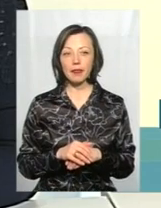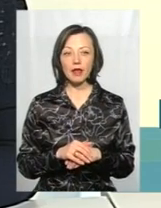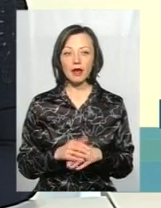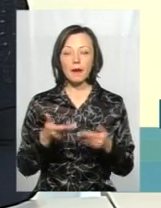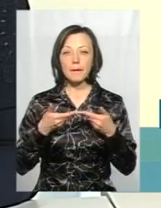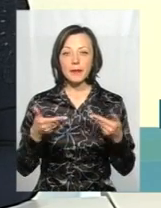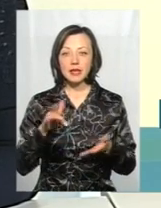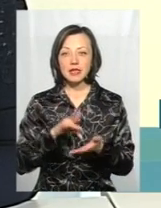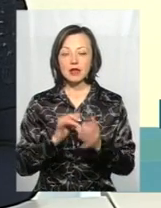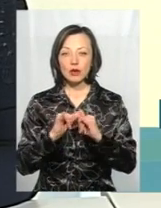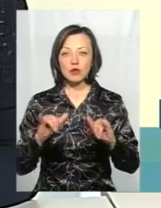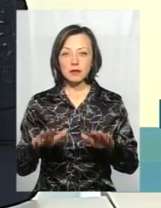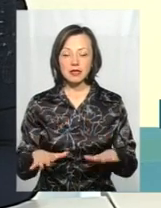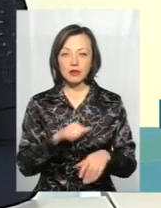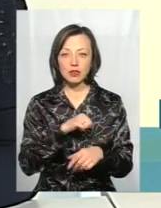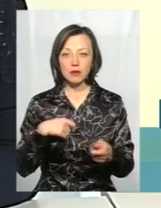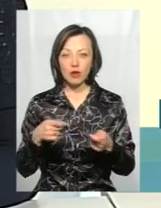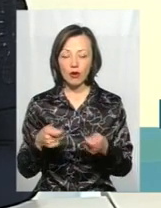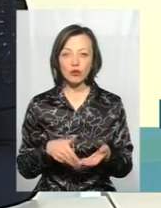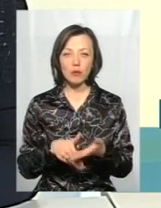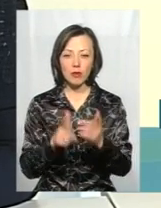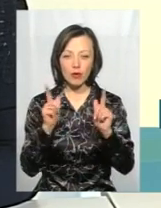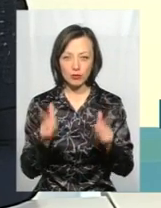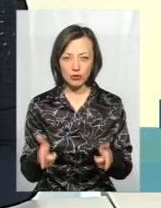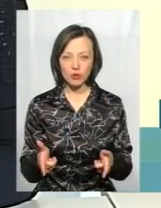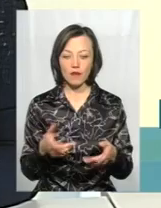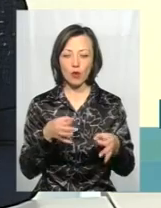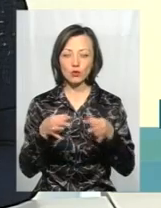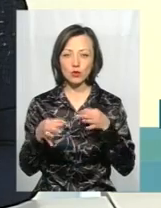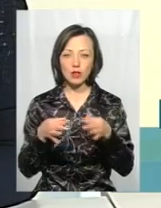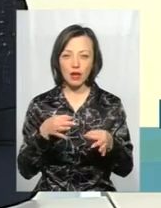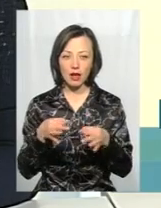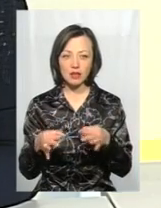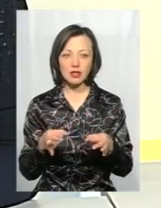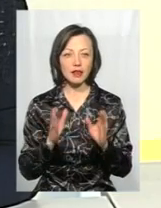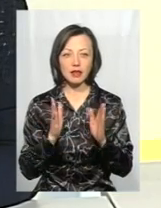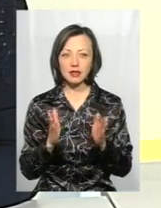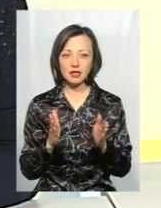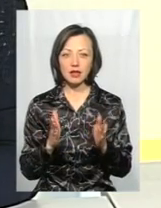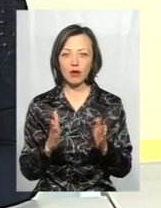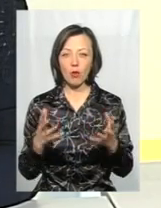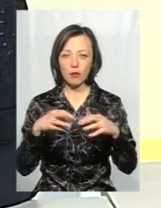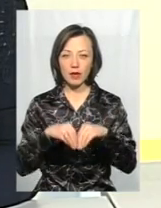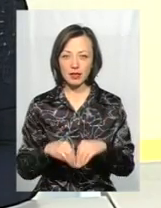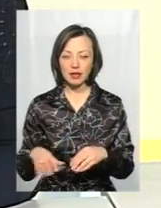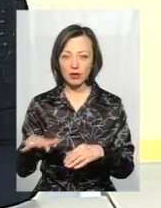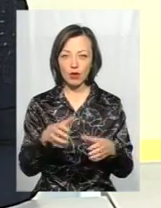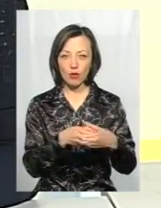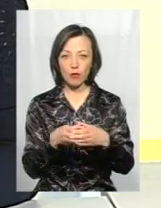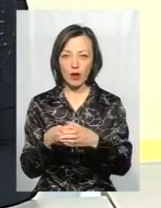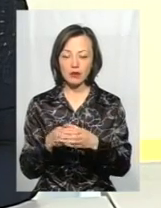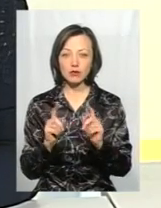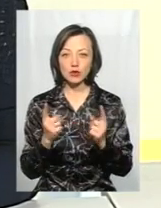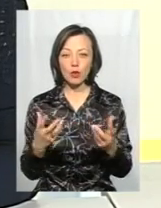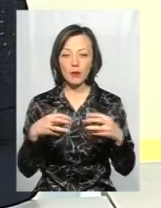місцевого самоврядування, готові допомагати в написанні проєктів, консультаціях. І не тільки об'єднаним територіальним громадам, тому що